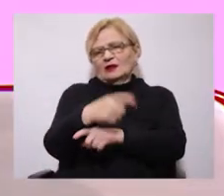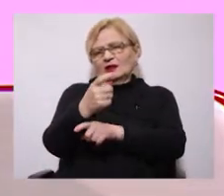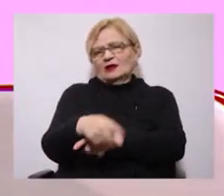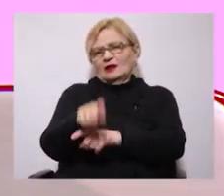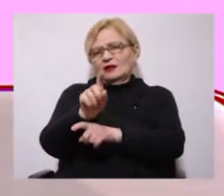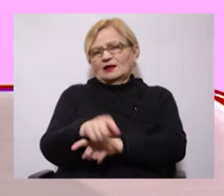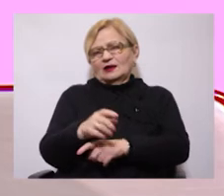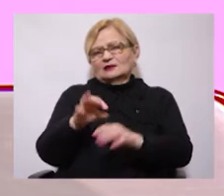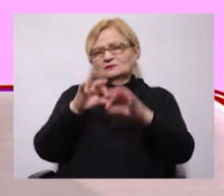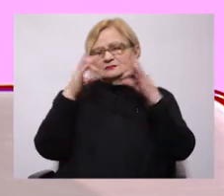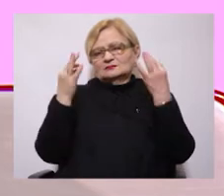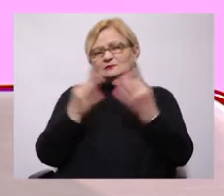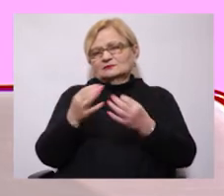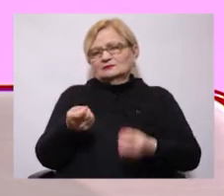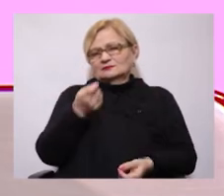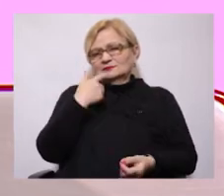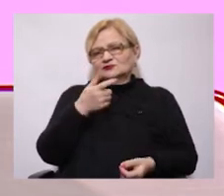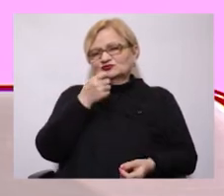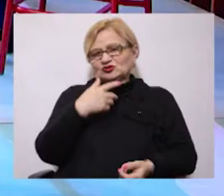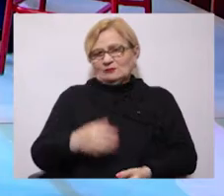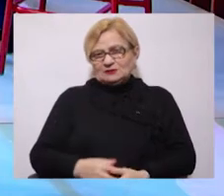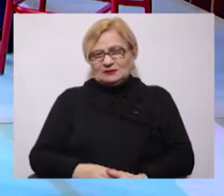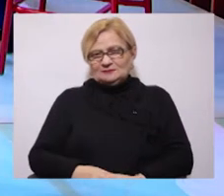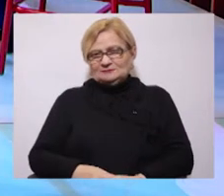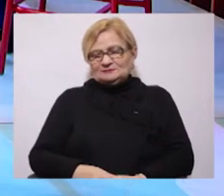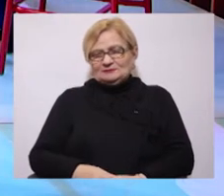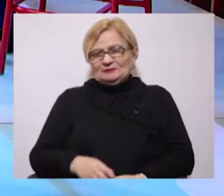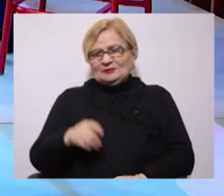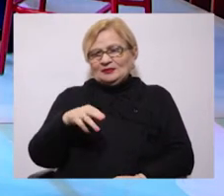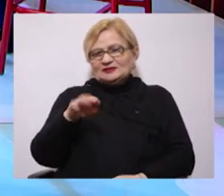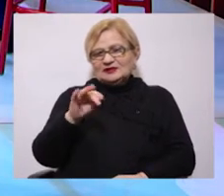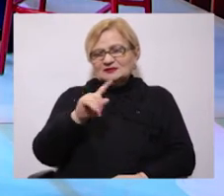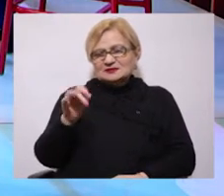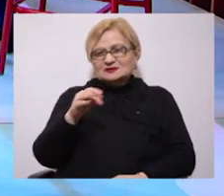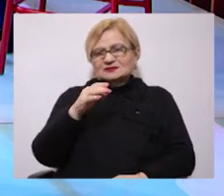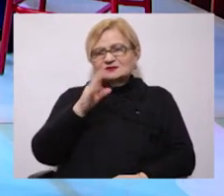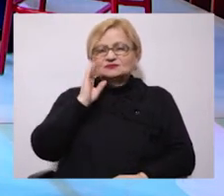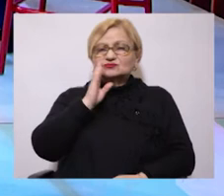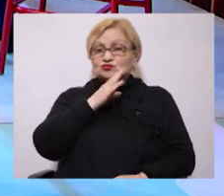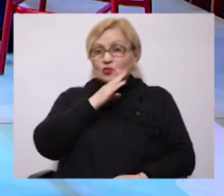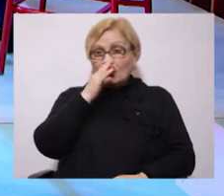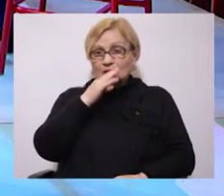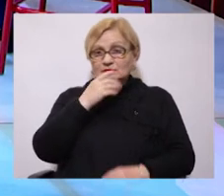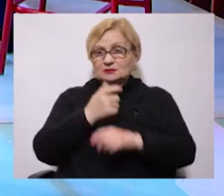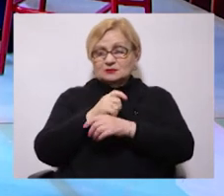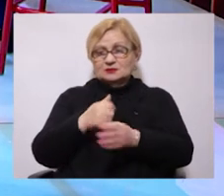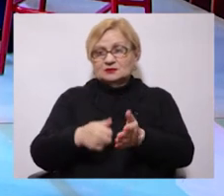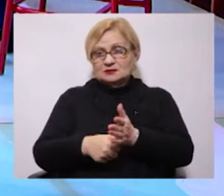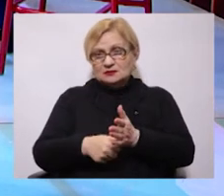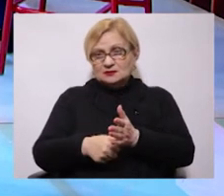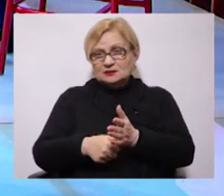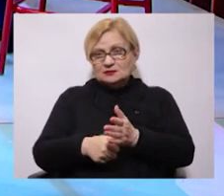და ისევ ბლინებს ჭამდა. დეიზის მშობლები ძალიან დაეხმარნენ და